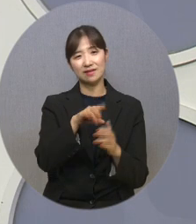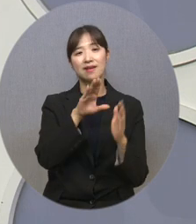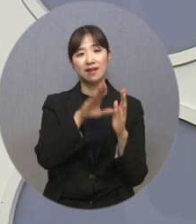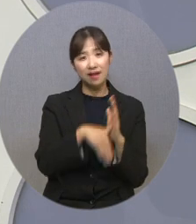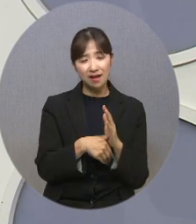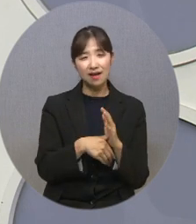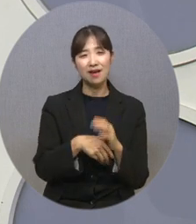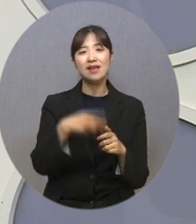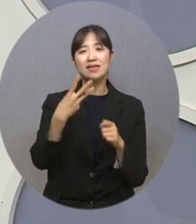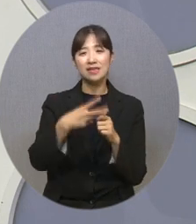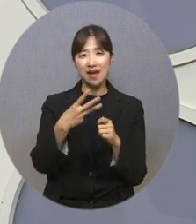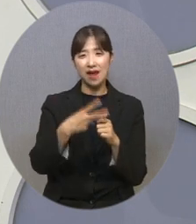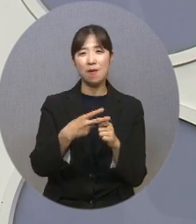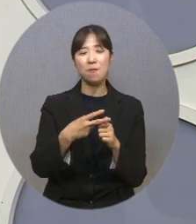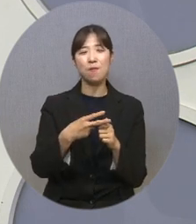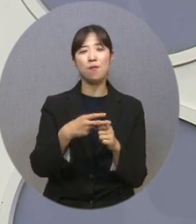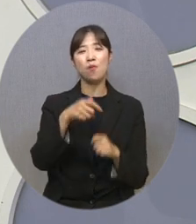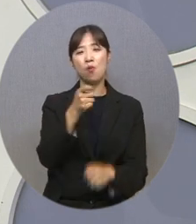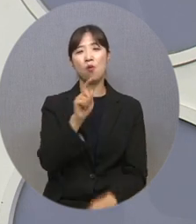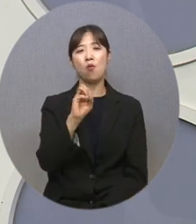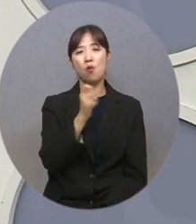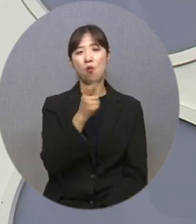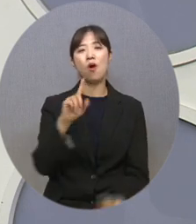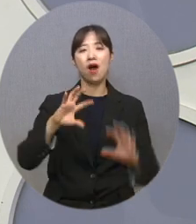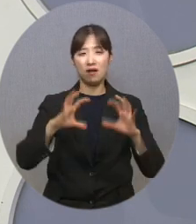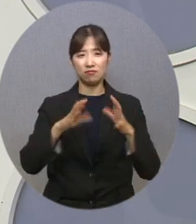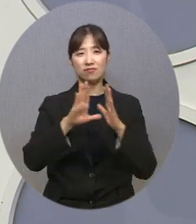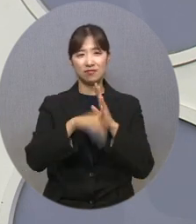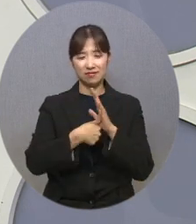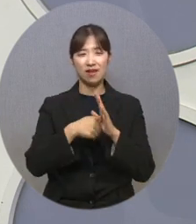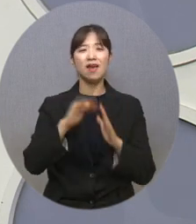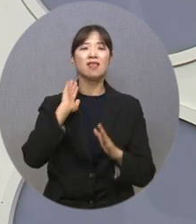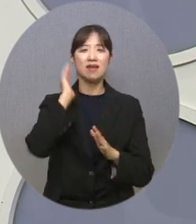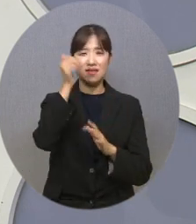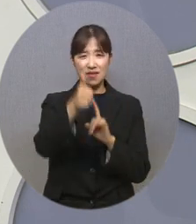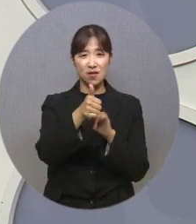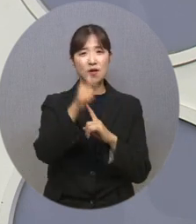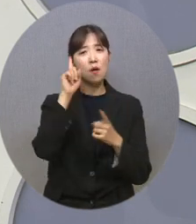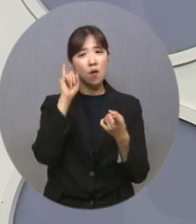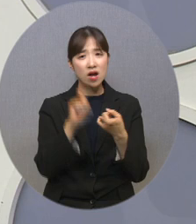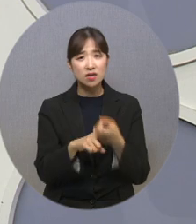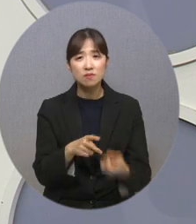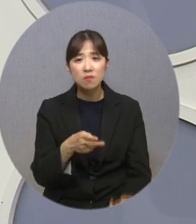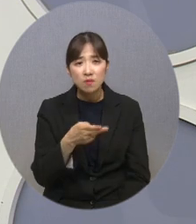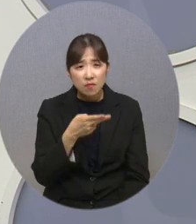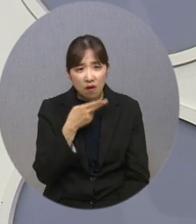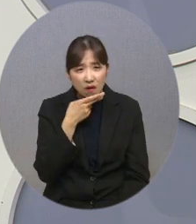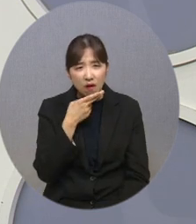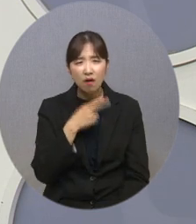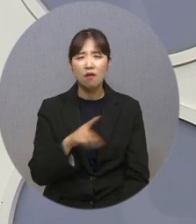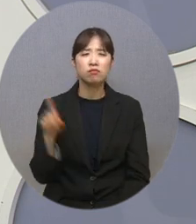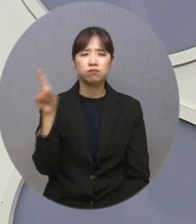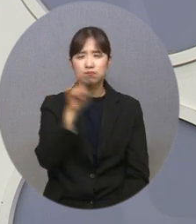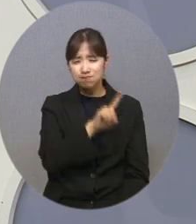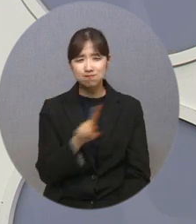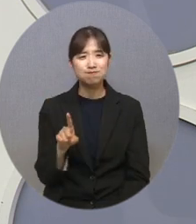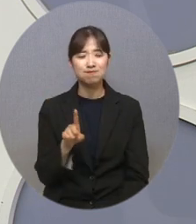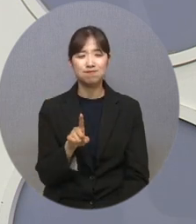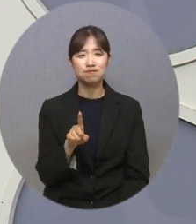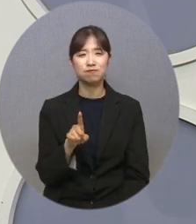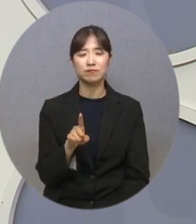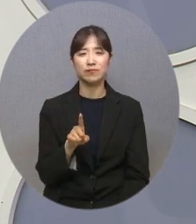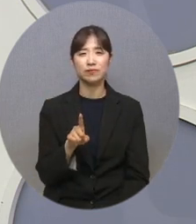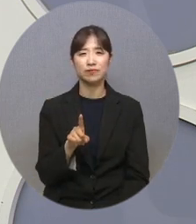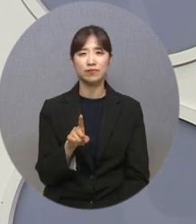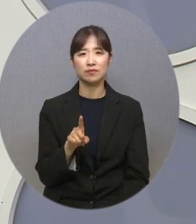당시에 제3공화국 시대에는 국가 정상인 대통령 관심이 없으면은 무슨 저